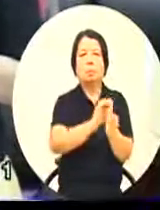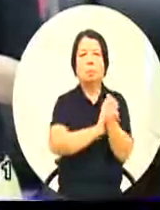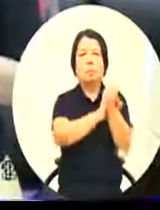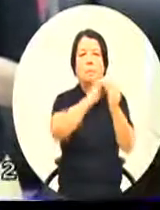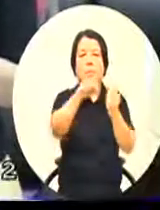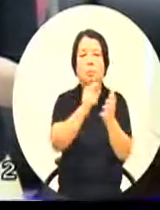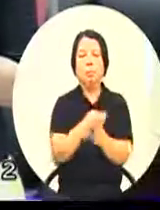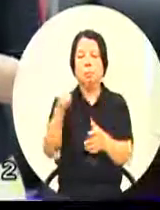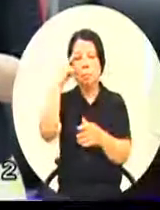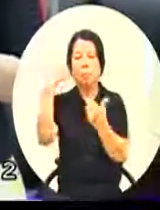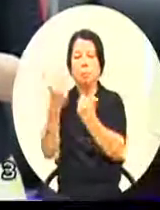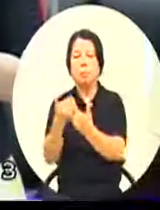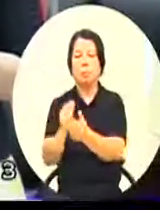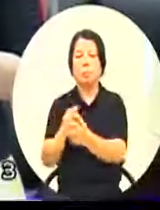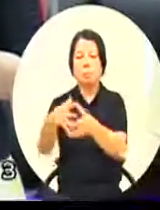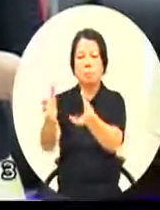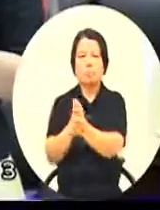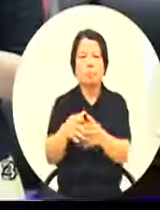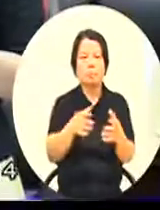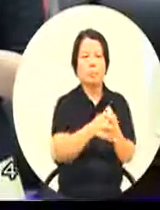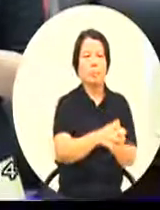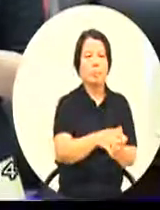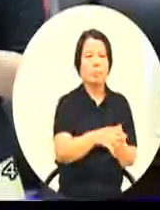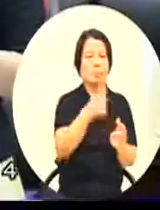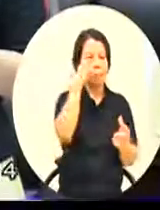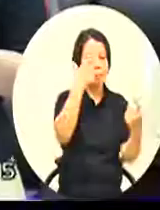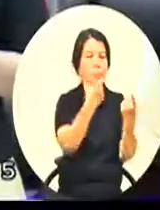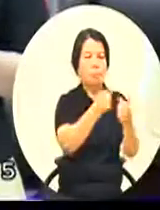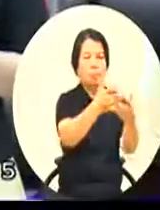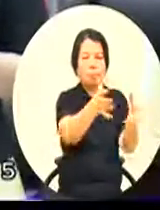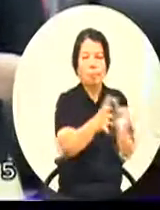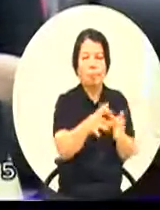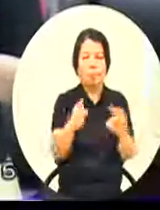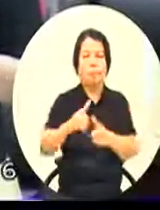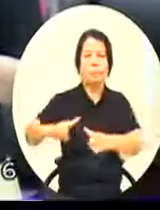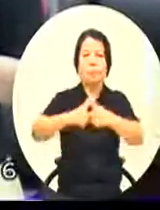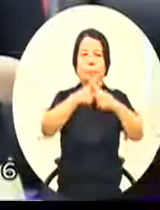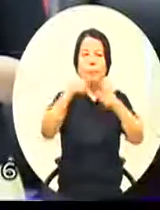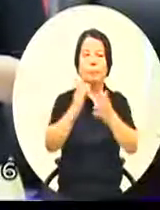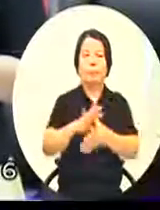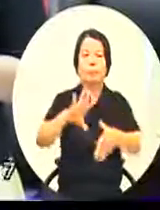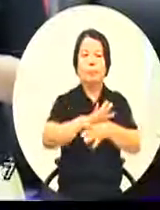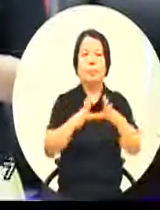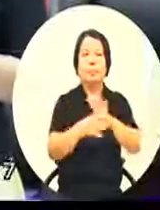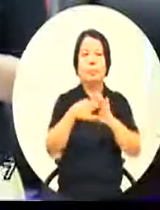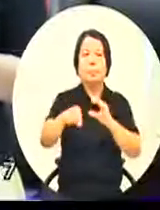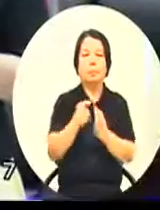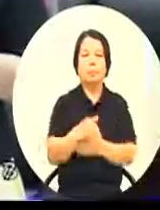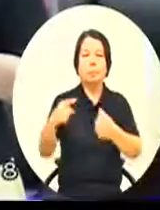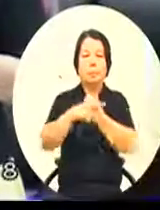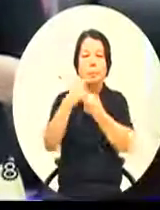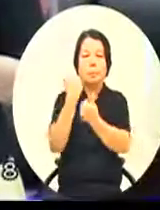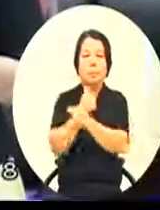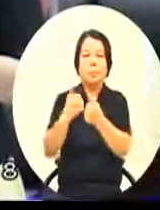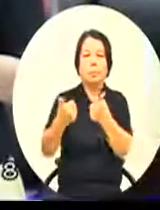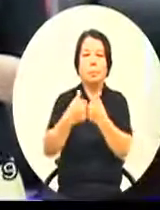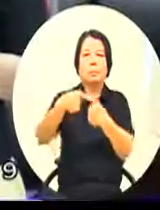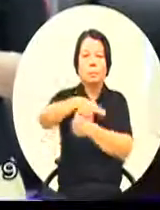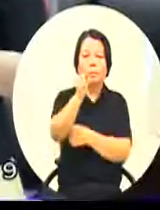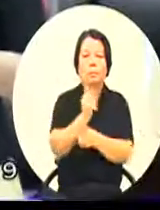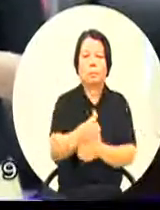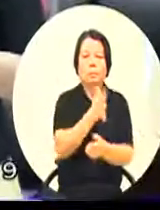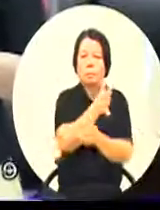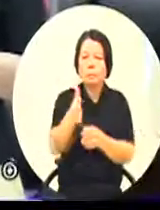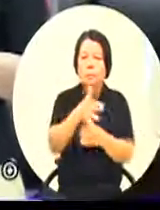反对方出来。到目前为止，文化局愿意提供钱给研考会去办这个民调，就